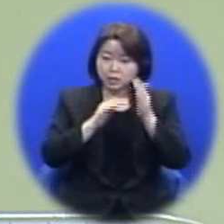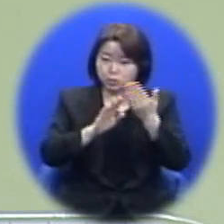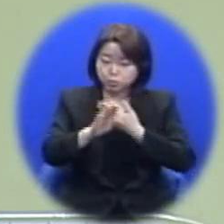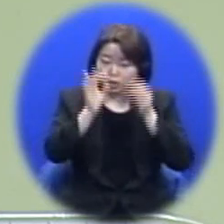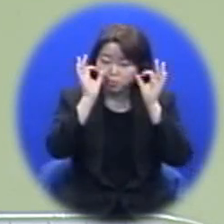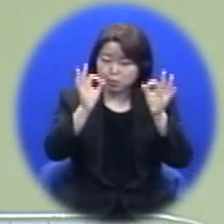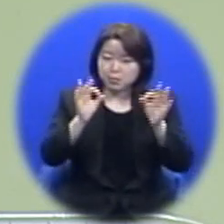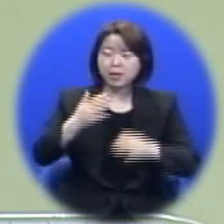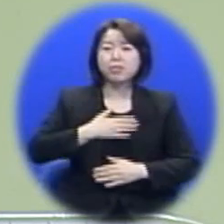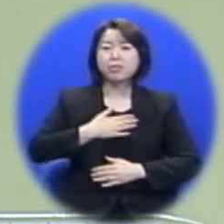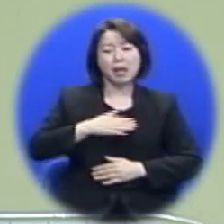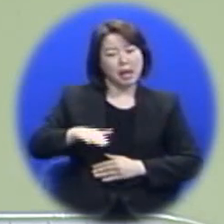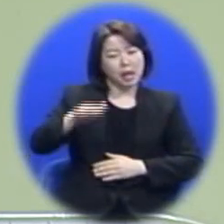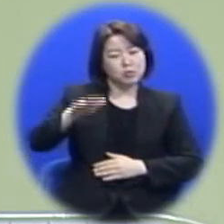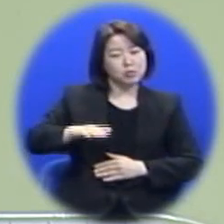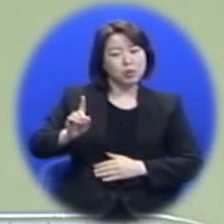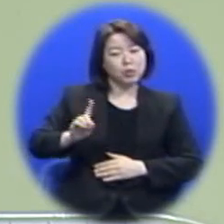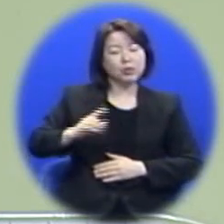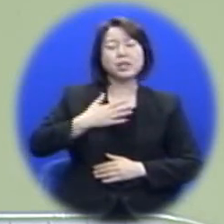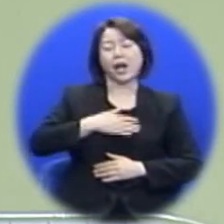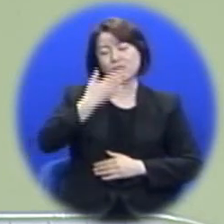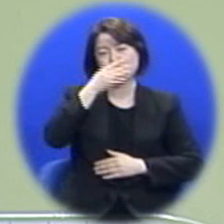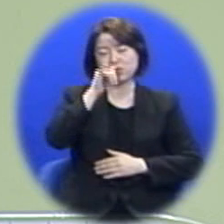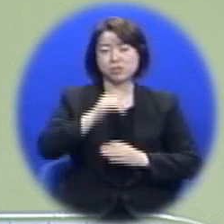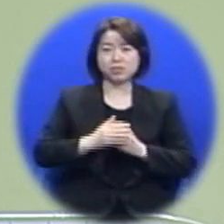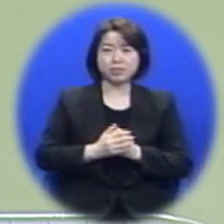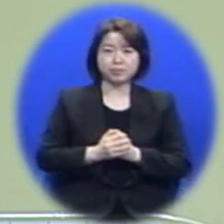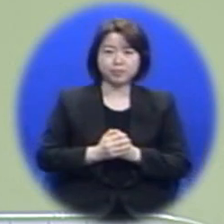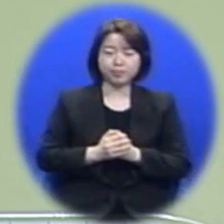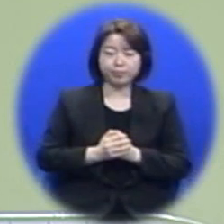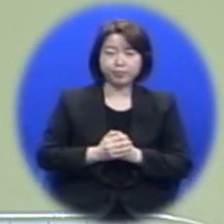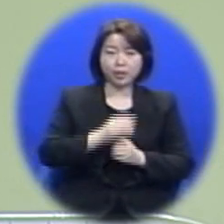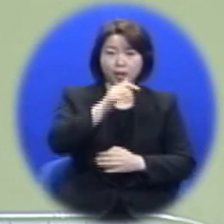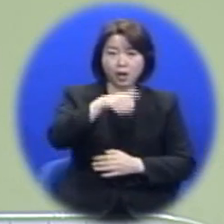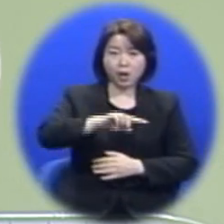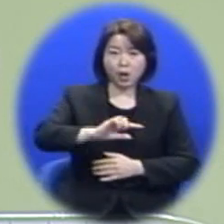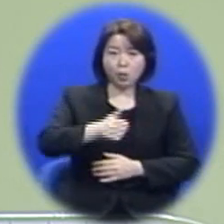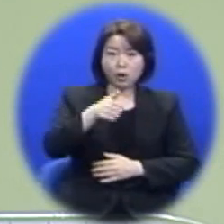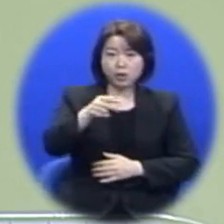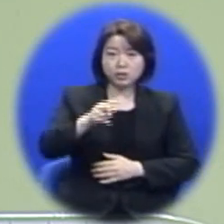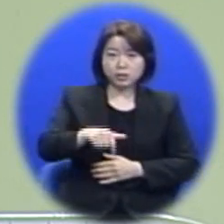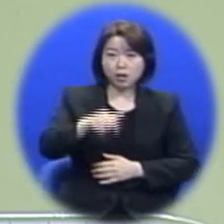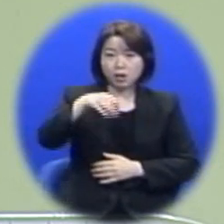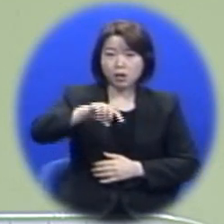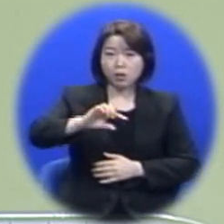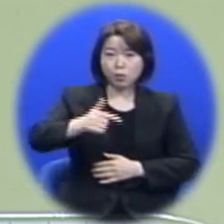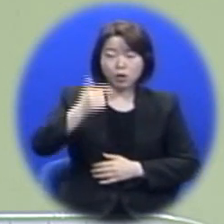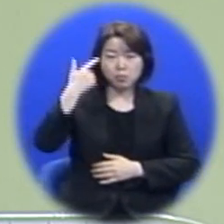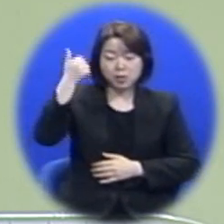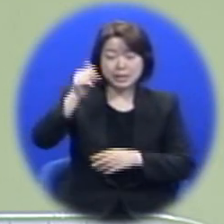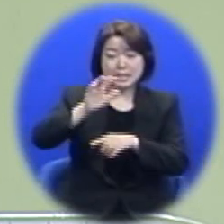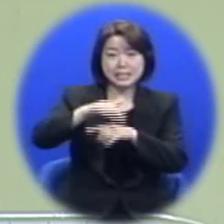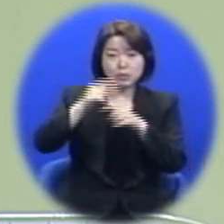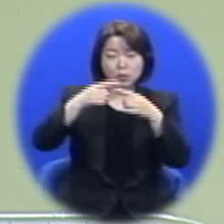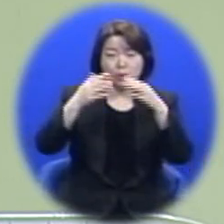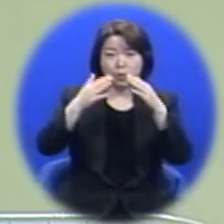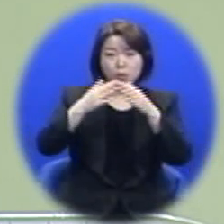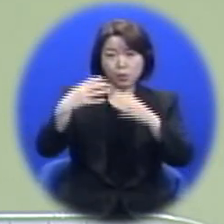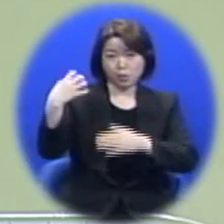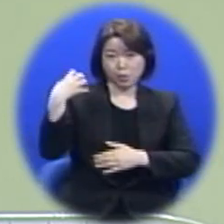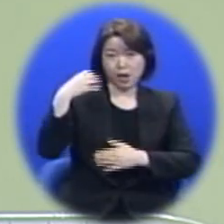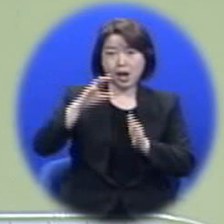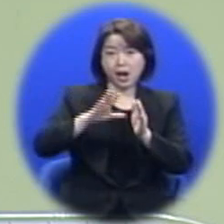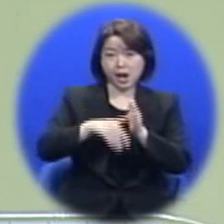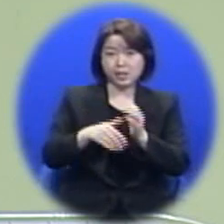권역은 목사님이 시골 교회에 다닌 마실 때 드 패션오브크라이스트 라는 영화가 상영이 됐었다 됩니다 그